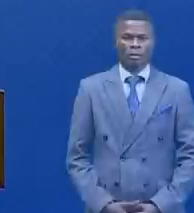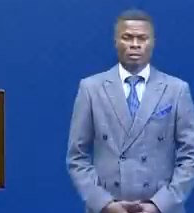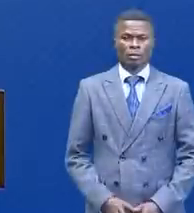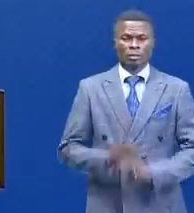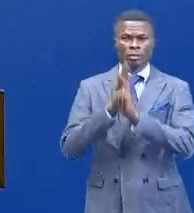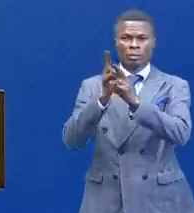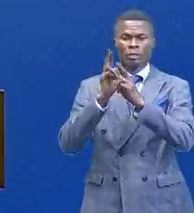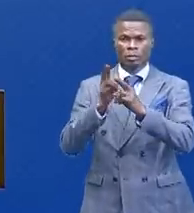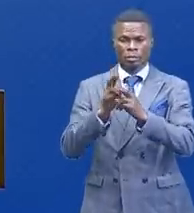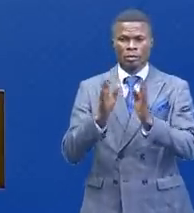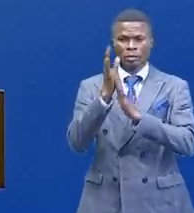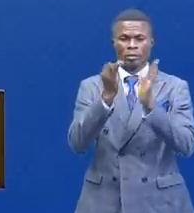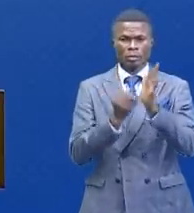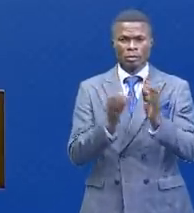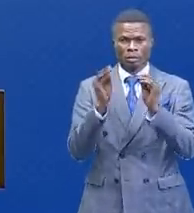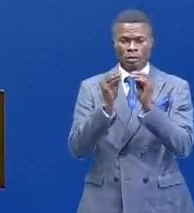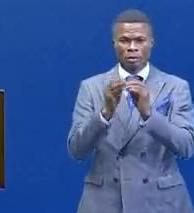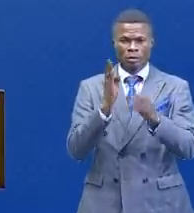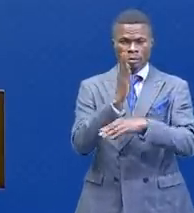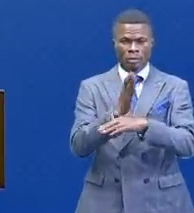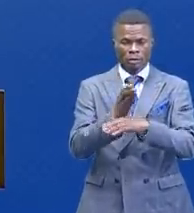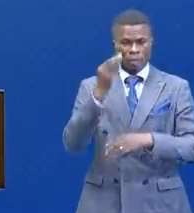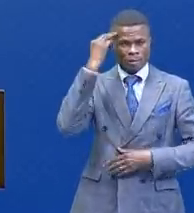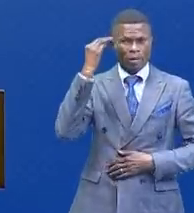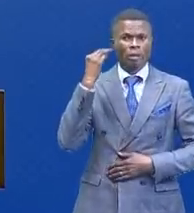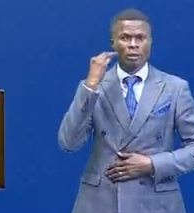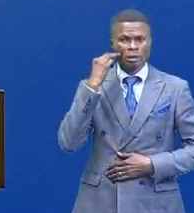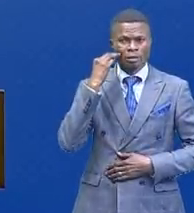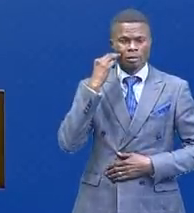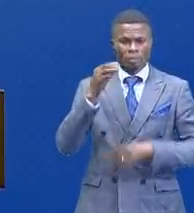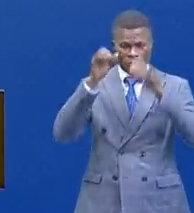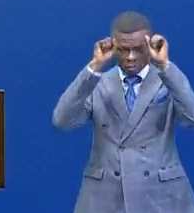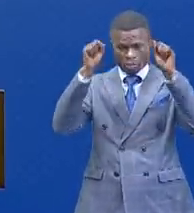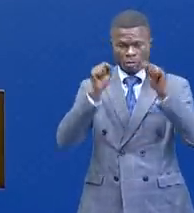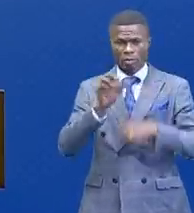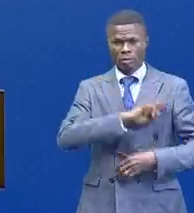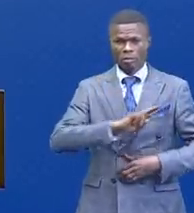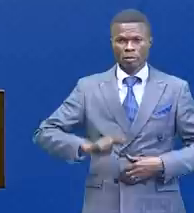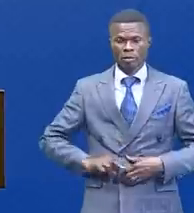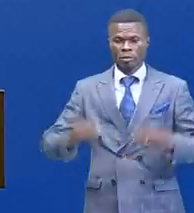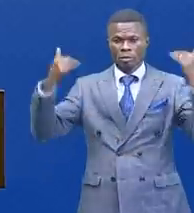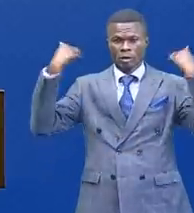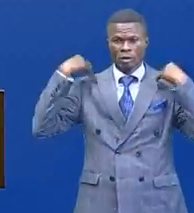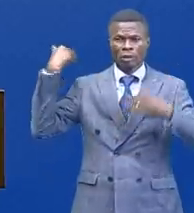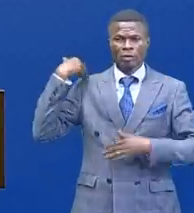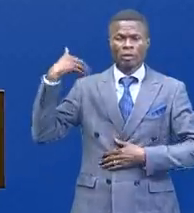compte rendu de la 16e réunion du Conseil des ministres. Le président de la République, chef de